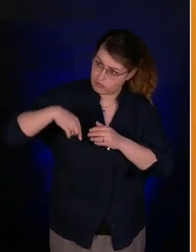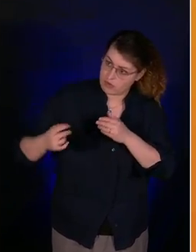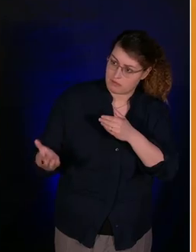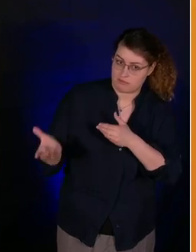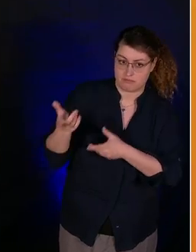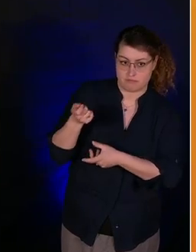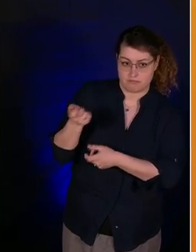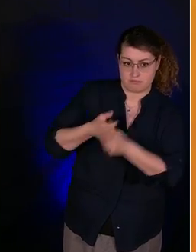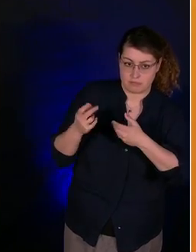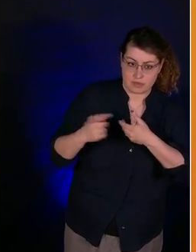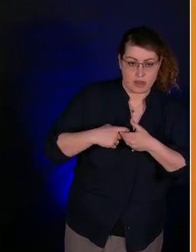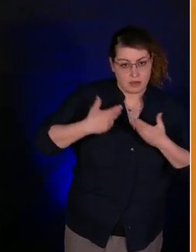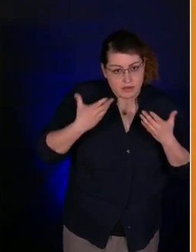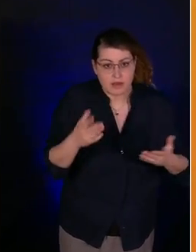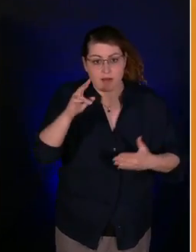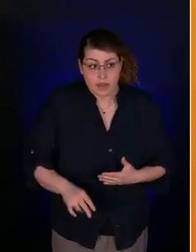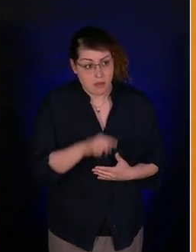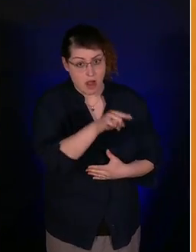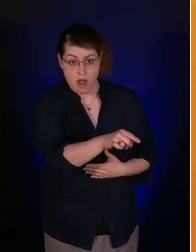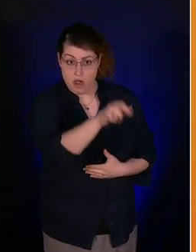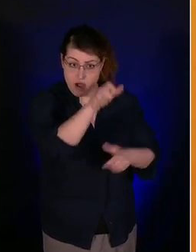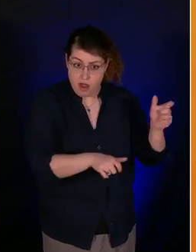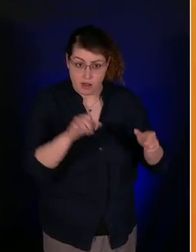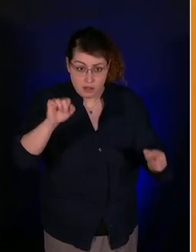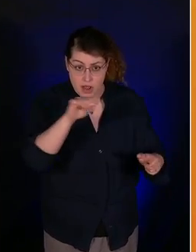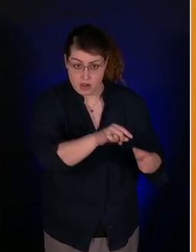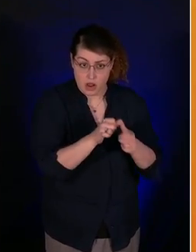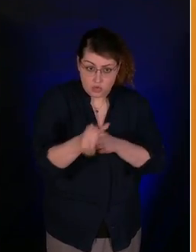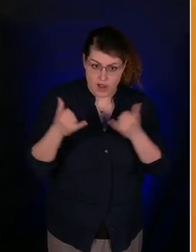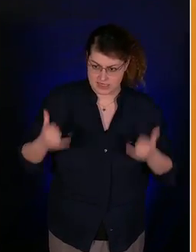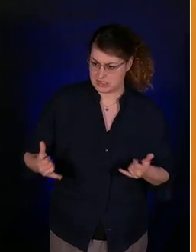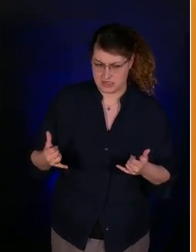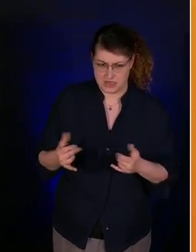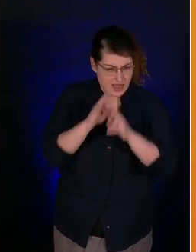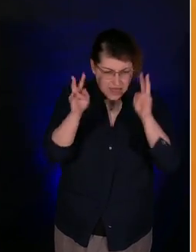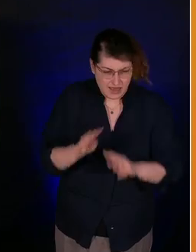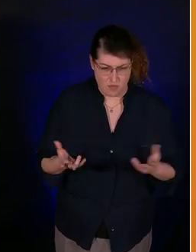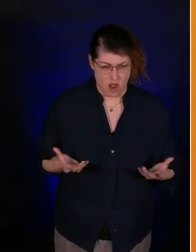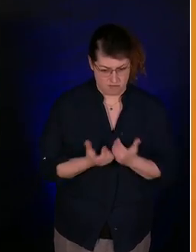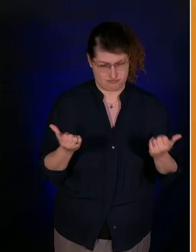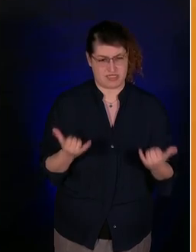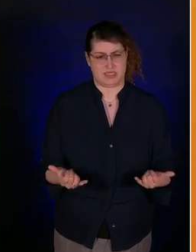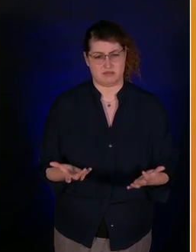Et putain, mes camarades, ils sont loin du spectacle qu'on donne à voir ici.